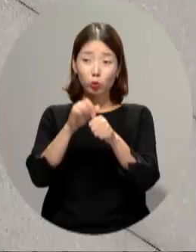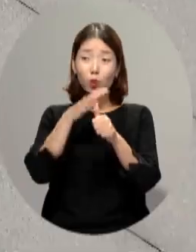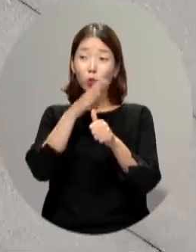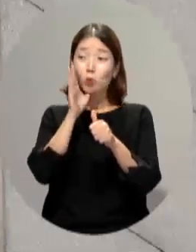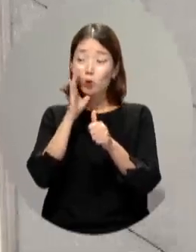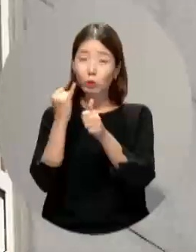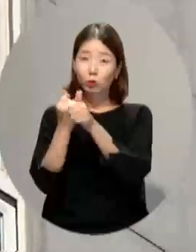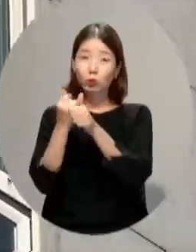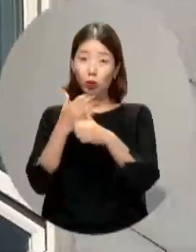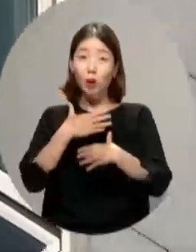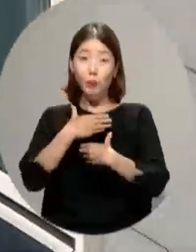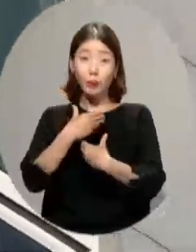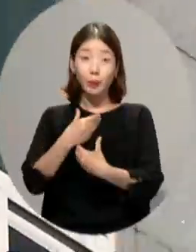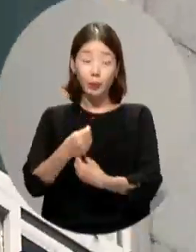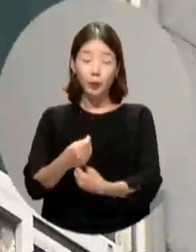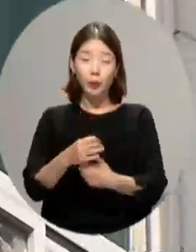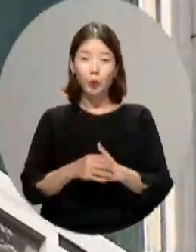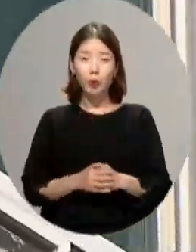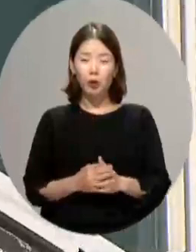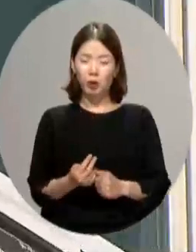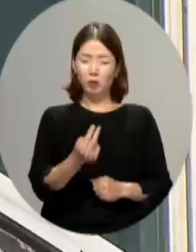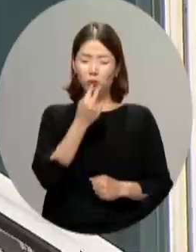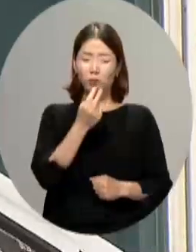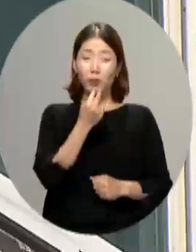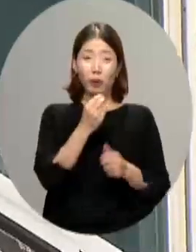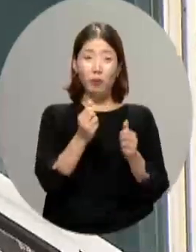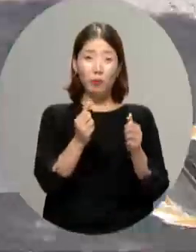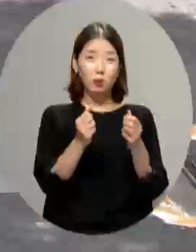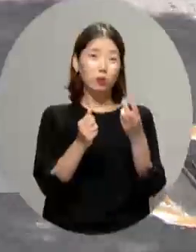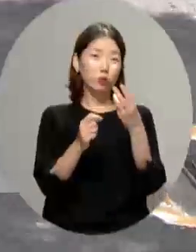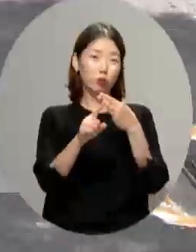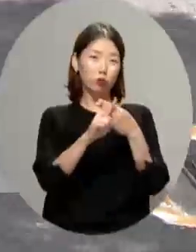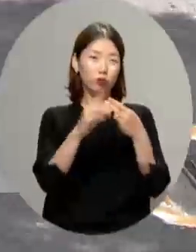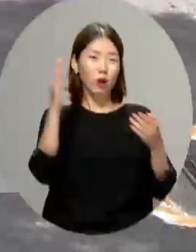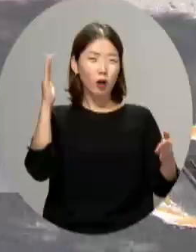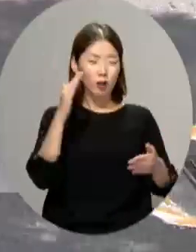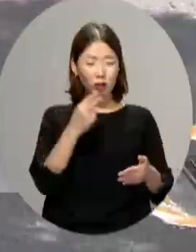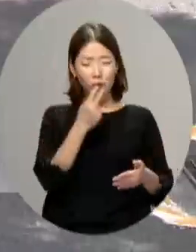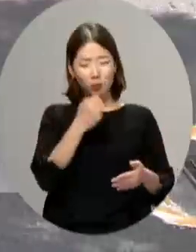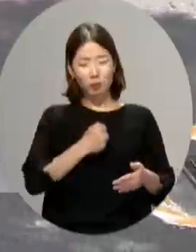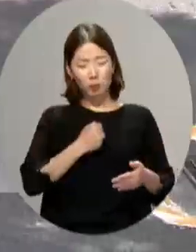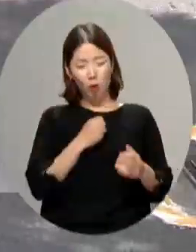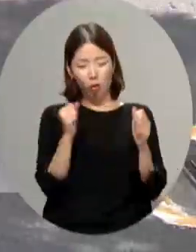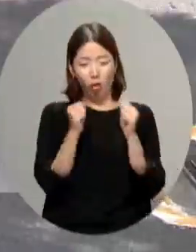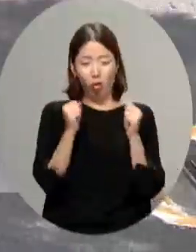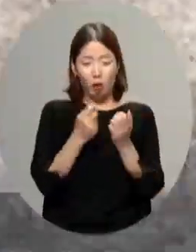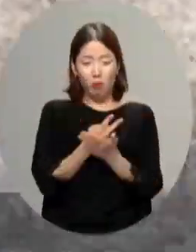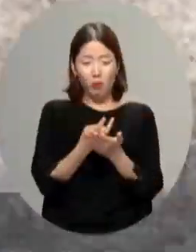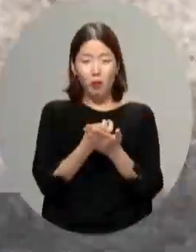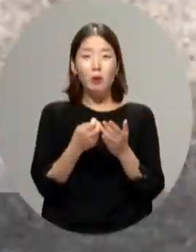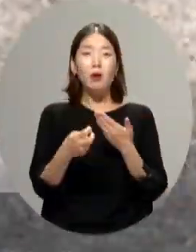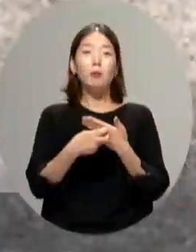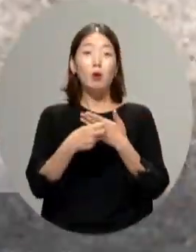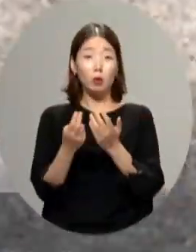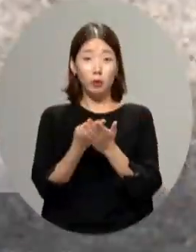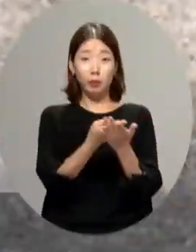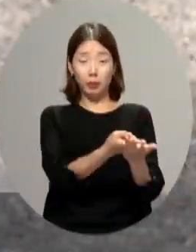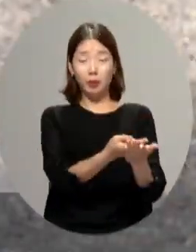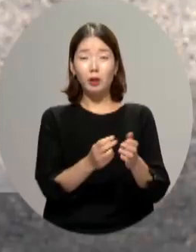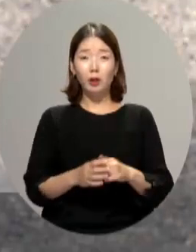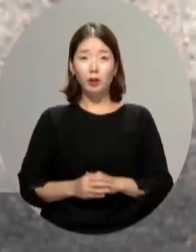노부부는 안전한 것으로 전해졌고 연기를 들이마신 학생들은 호흡 불편과 오심 증상을 보여 병원으로